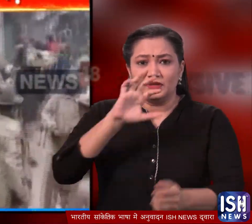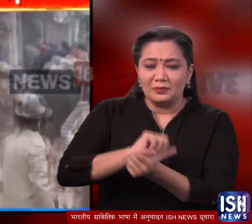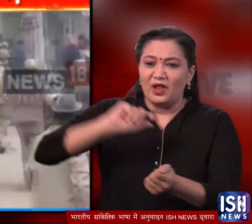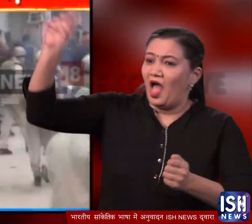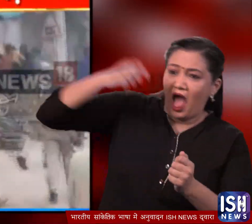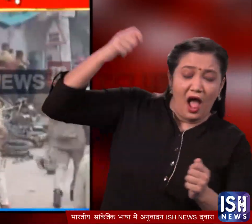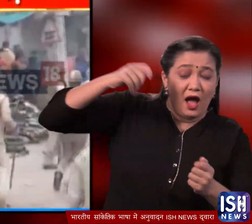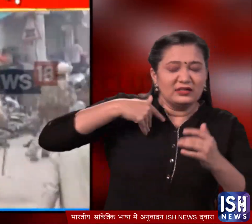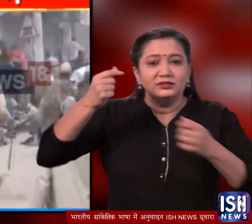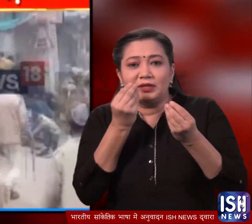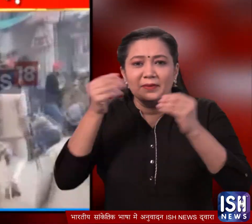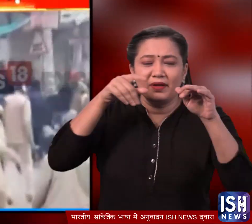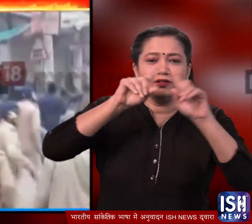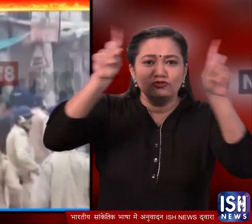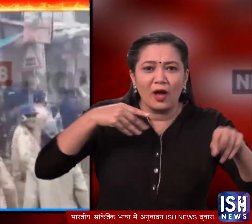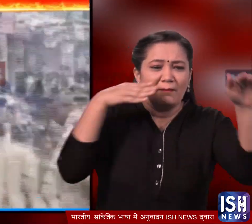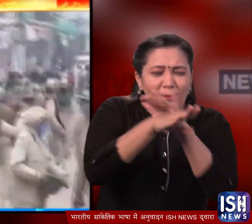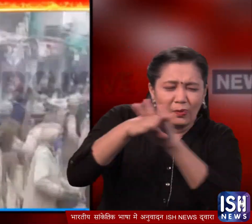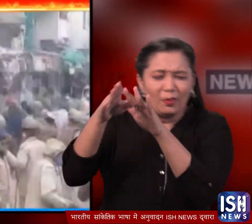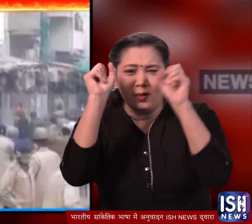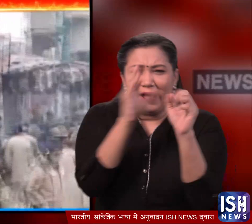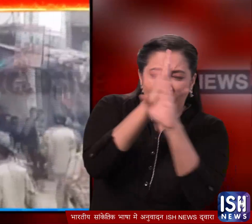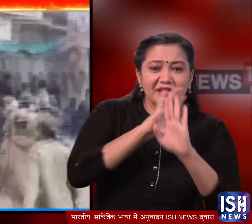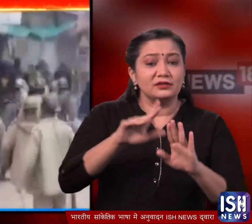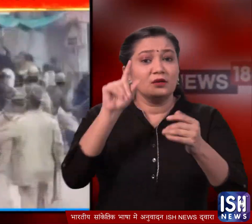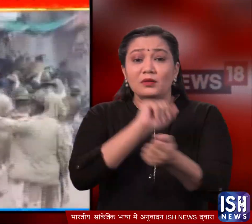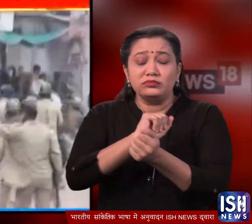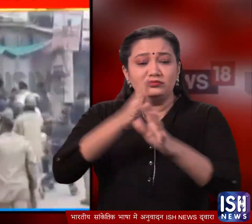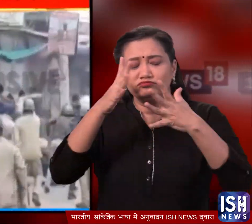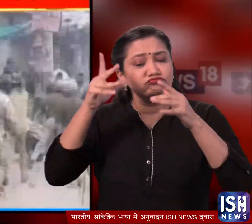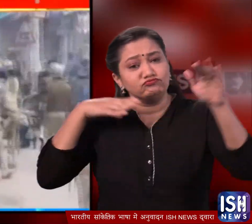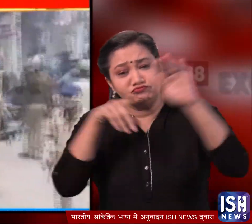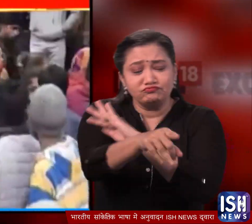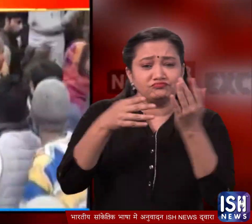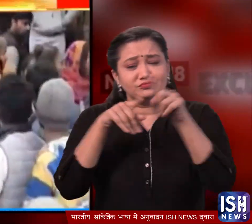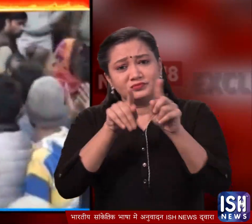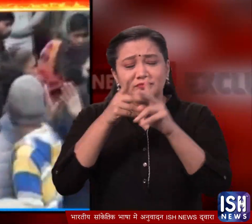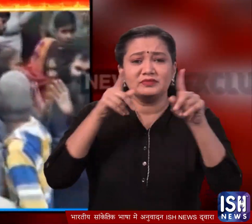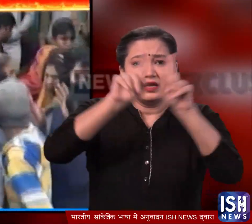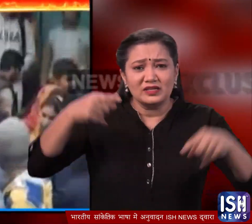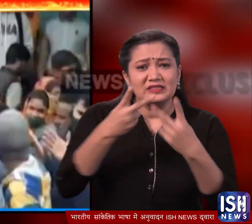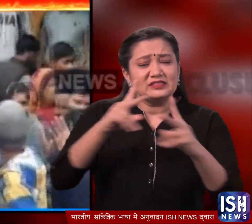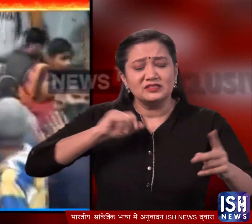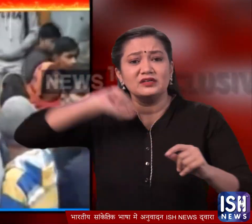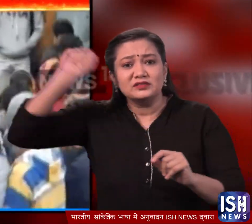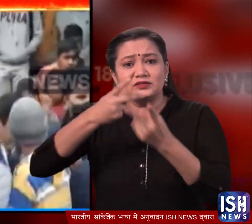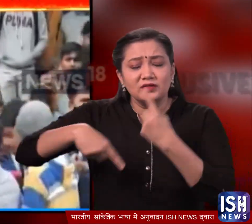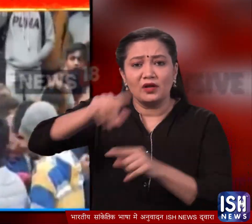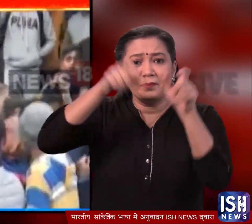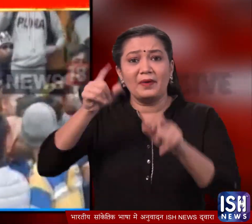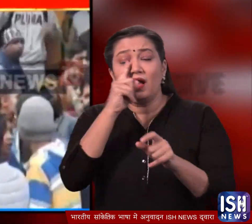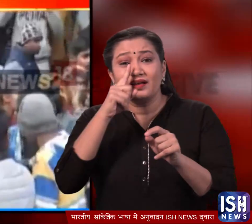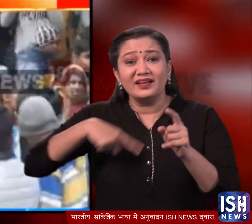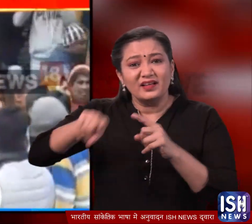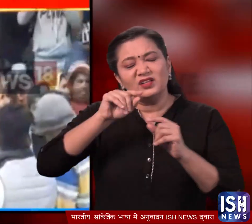पुलिस की लाठियों से बचने के लिए कुछ लोग आसपास की दुकानों में घुस गए, लेकिन पुलिस वालों ने उन्हें भी नहीं छोड़ा। पुलिस की इस कार्रवाई के विरोध में प्रदर्शन में